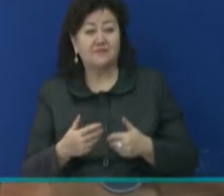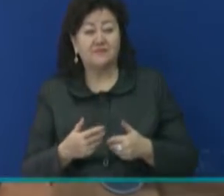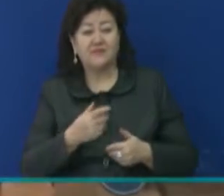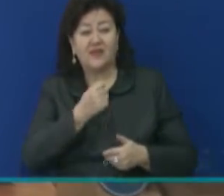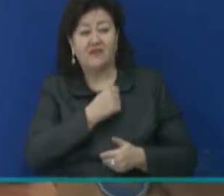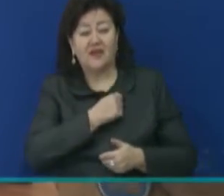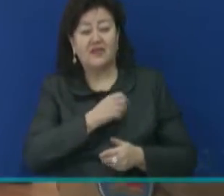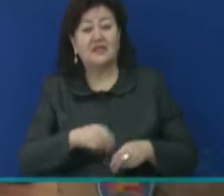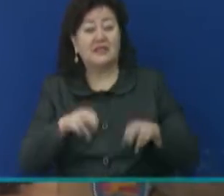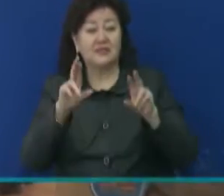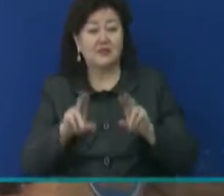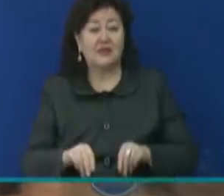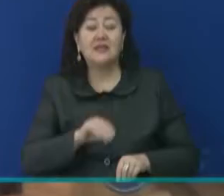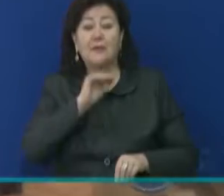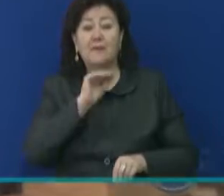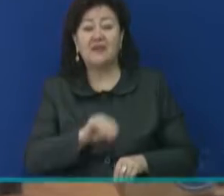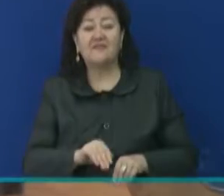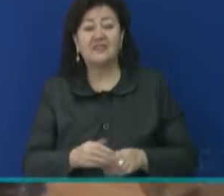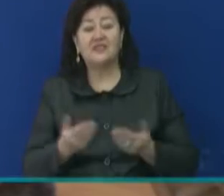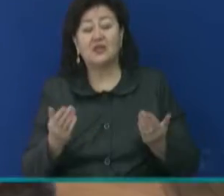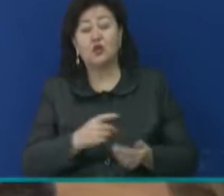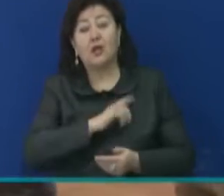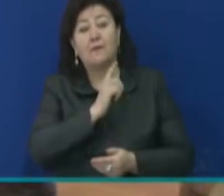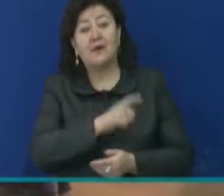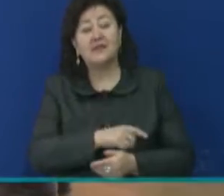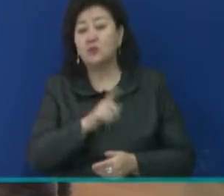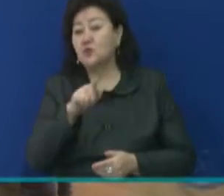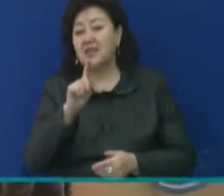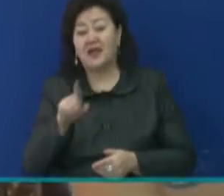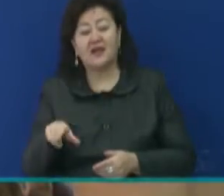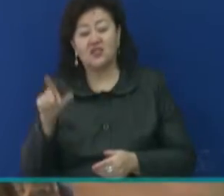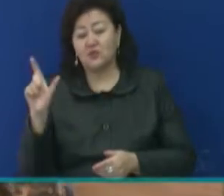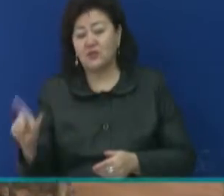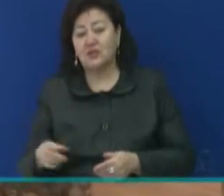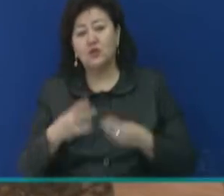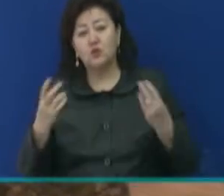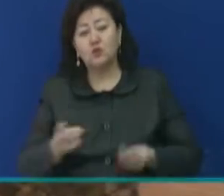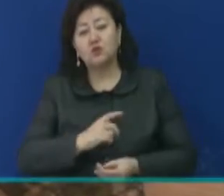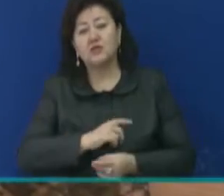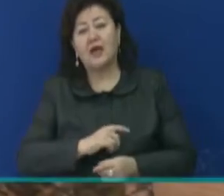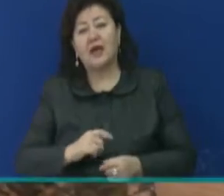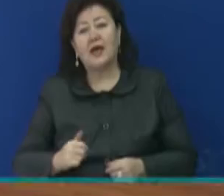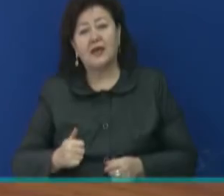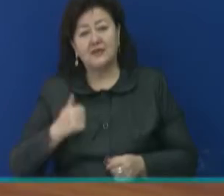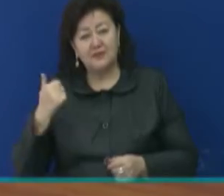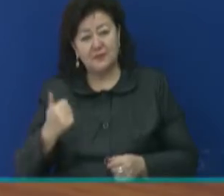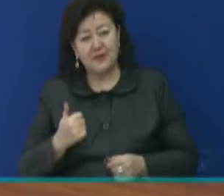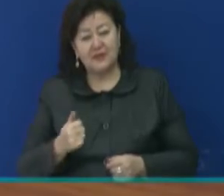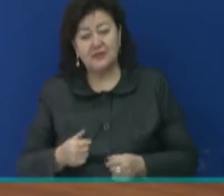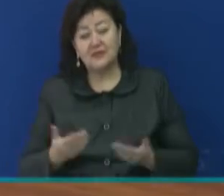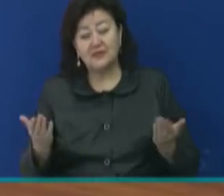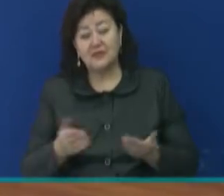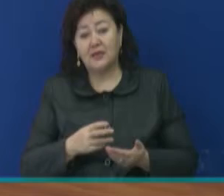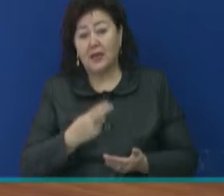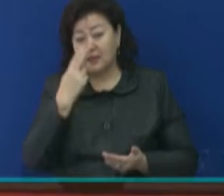военные специальности эта профессия которая под силу не каждому она требует смелости и определенных умений по